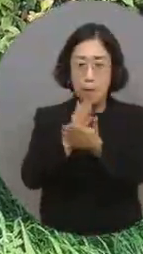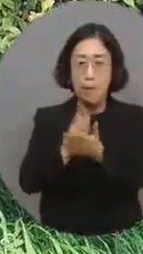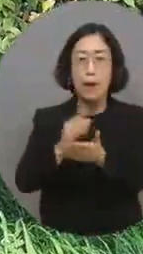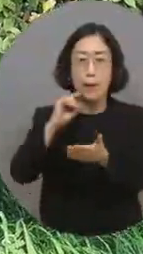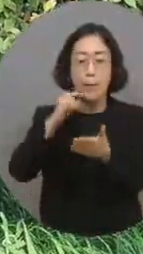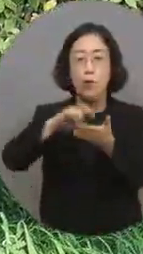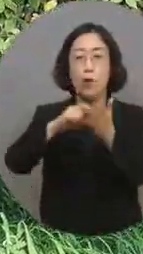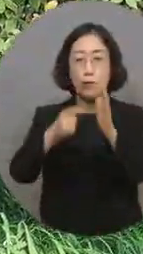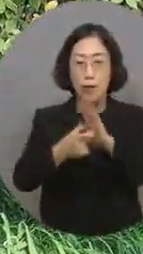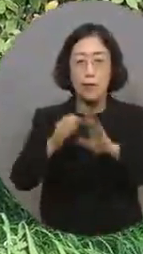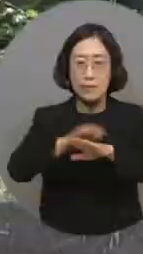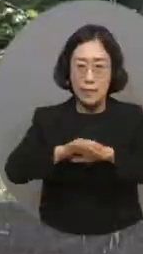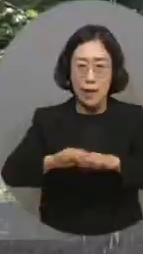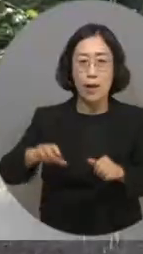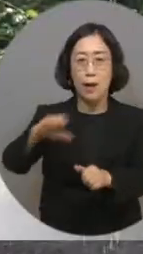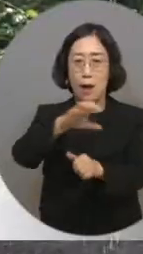작업입니다.